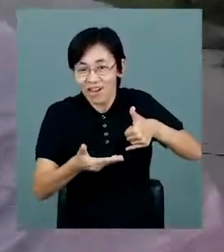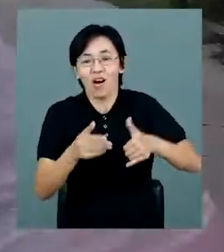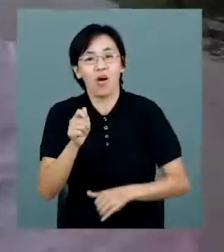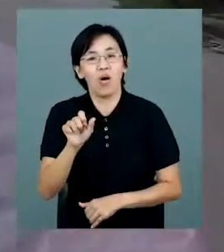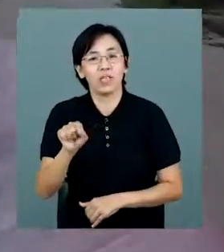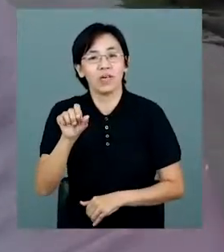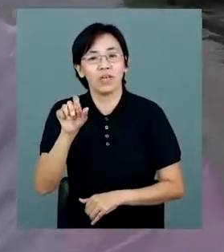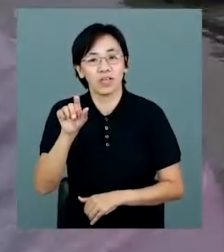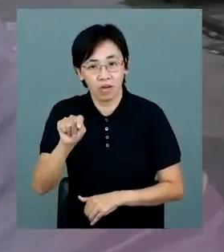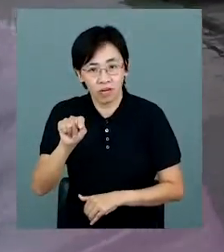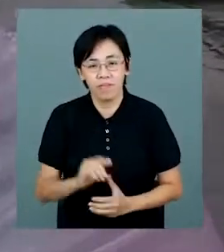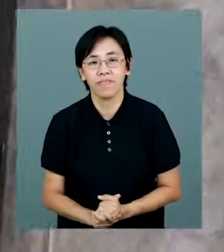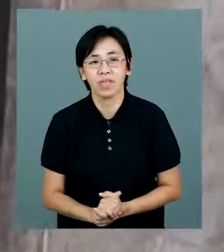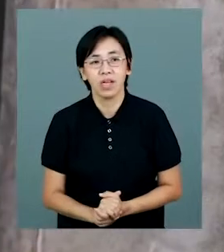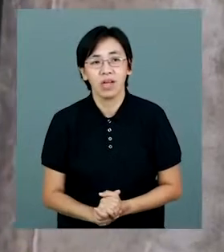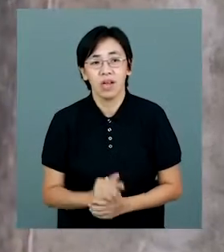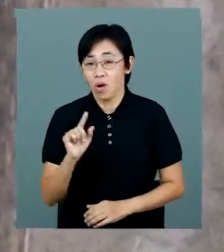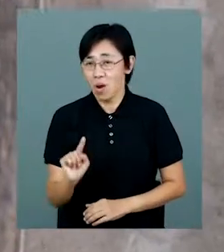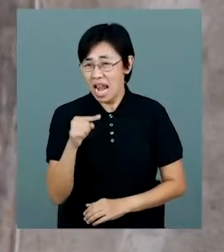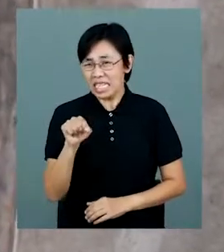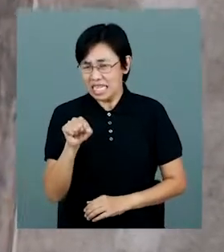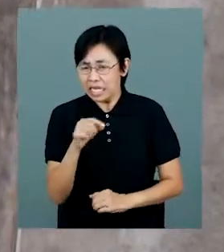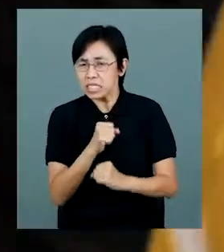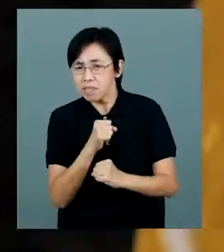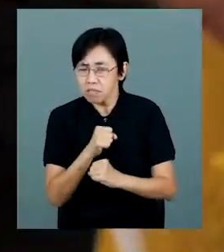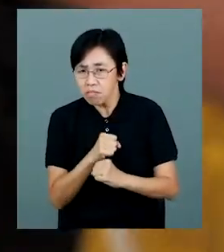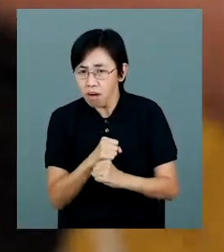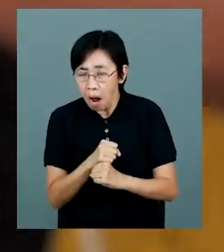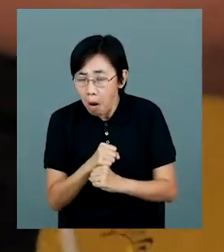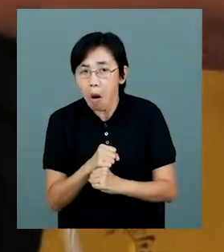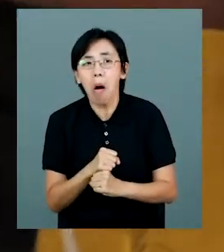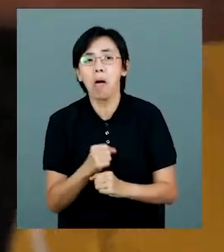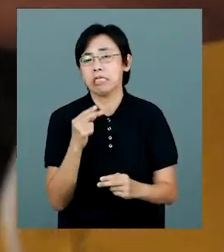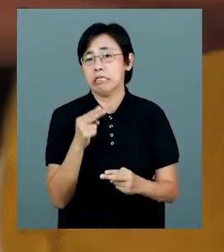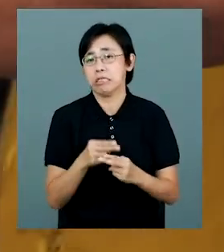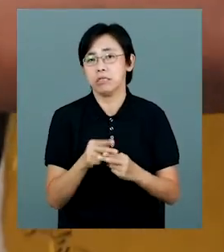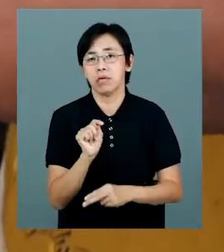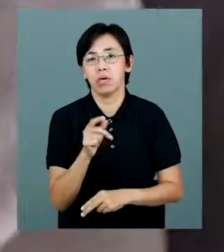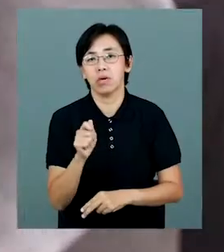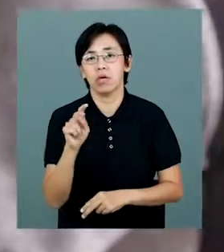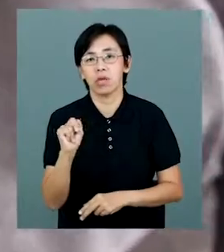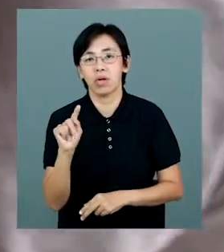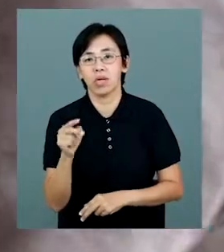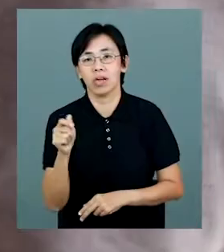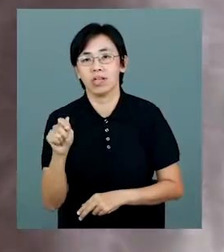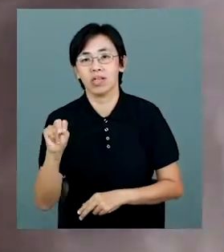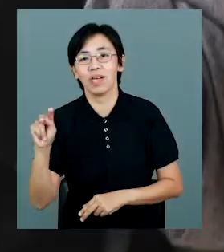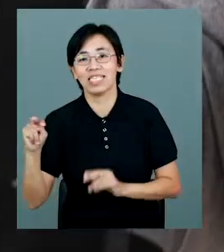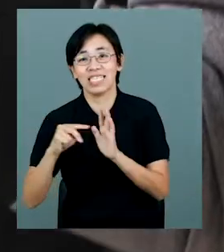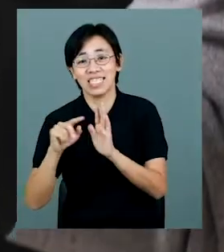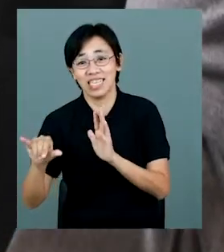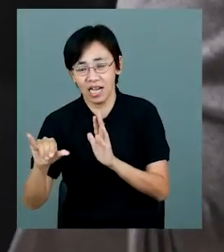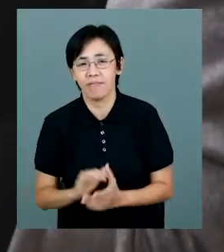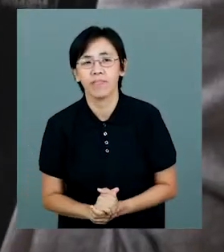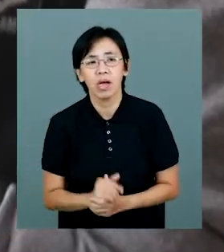นอสต.คนแรกนะครับถือว่าเป็นอสต.รุ่นใหม่นะครับชื่อว่าทอนนายชื่อเล่นบุญบิ๊กนะครับ